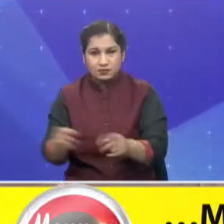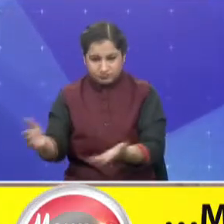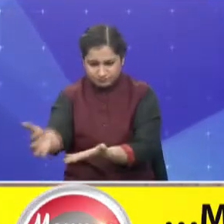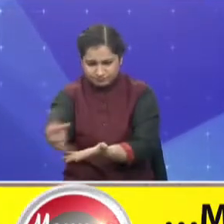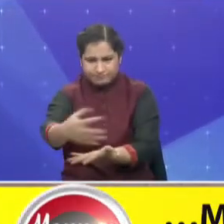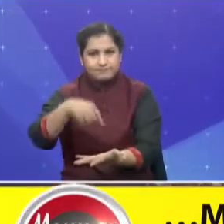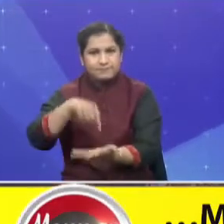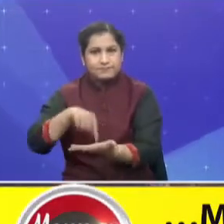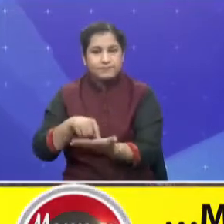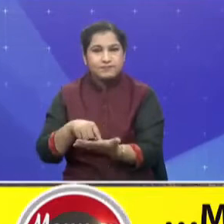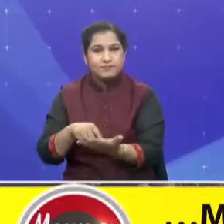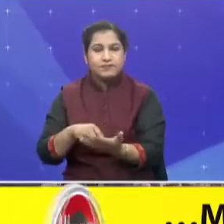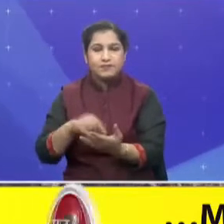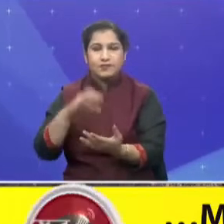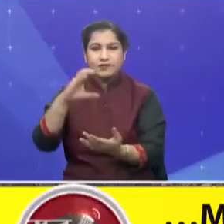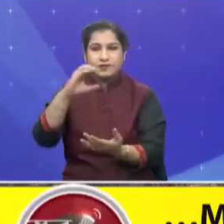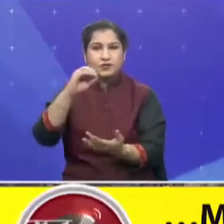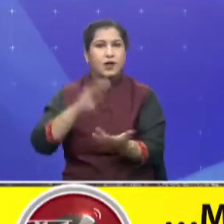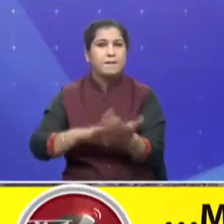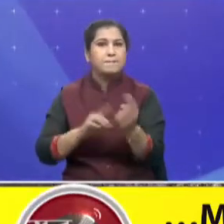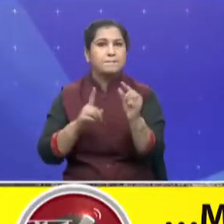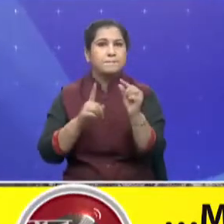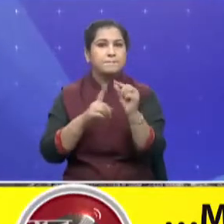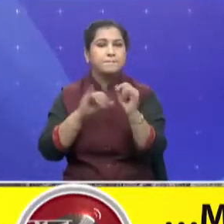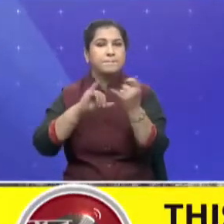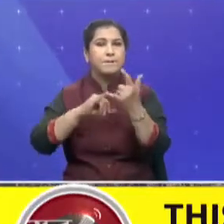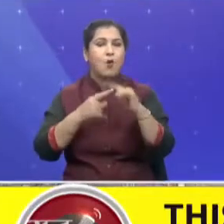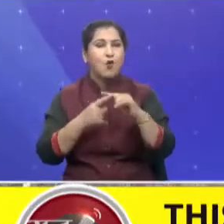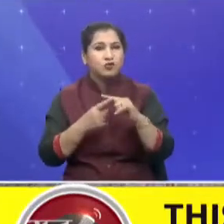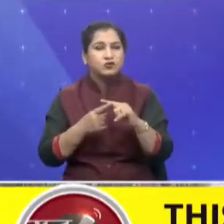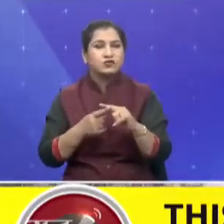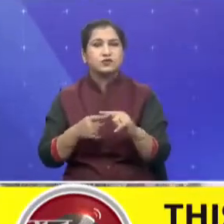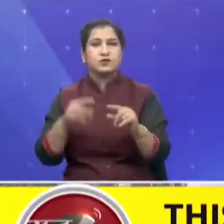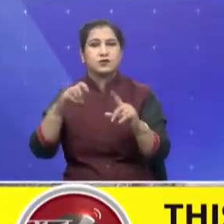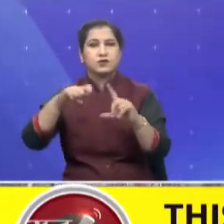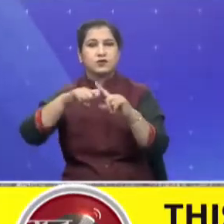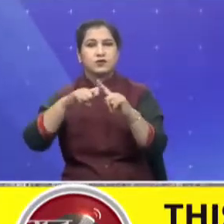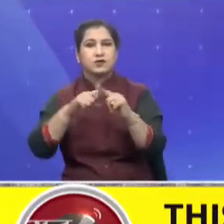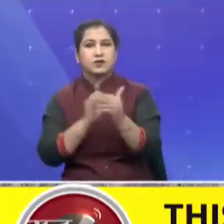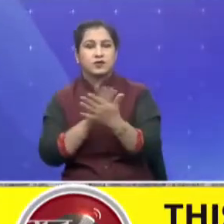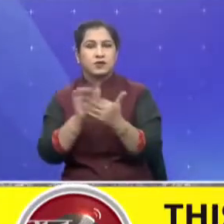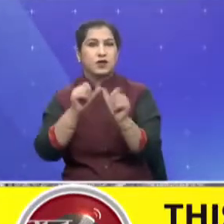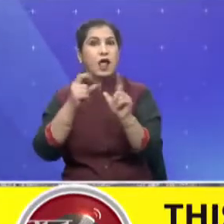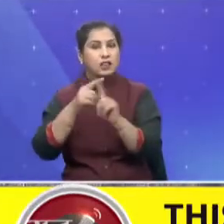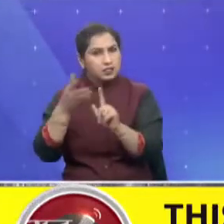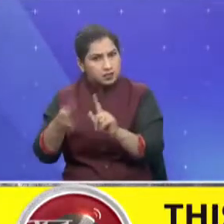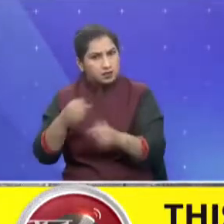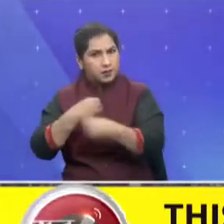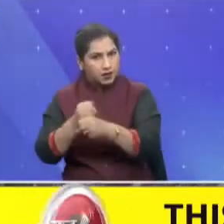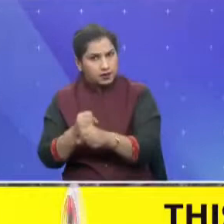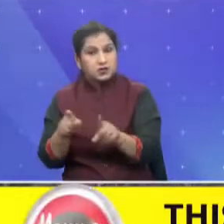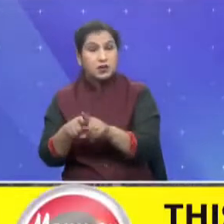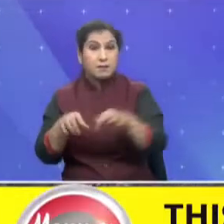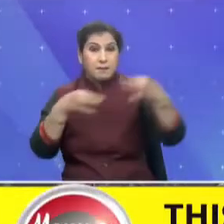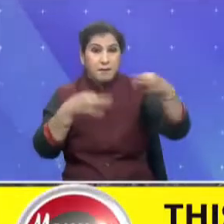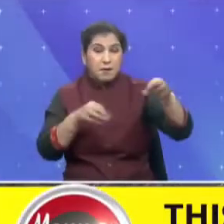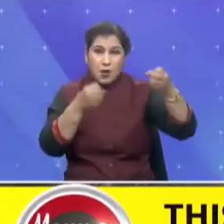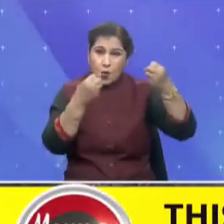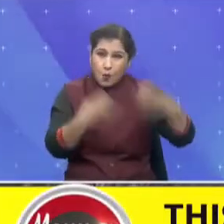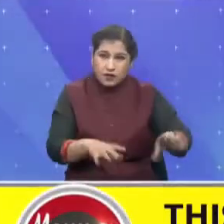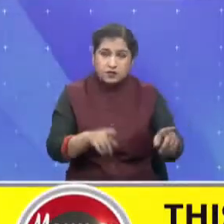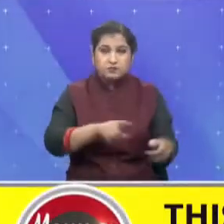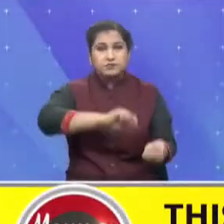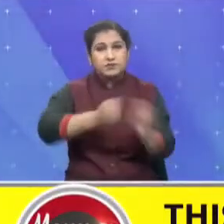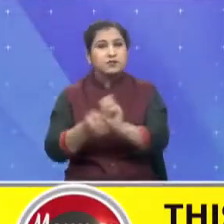जैविक कंपोस्ट खाद बनाना शुरू किया है। ये विभाग वेस्ट पेपर से स्टेशनरी भी बनाने का काम कर रहे